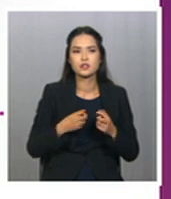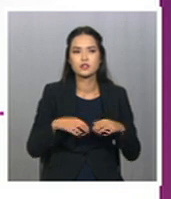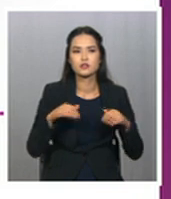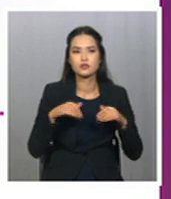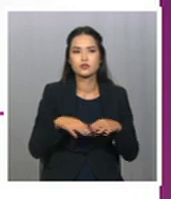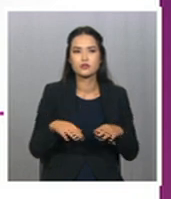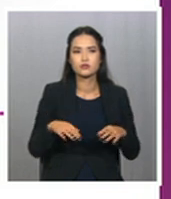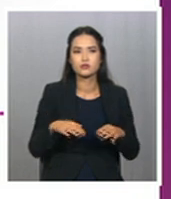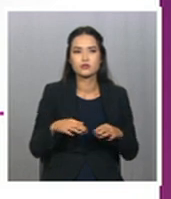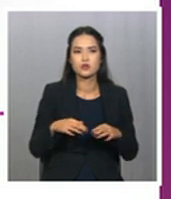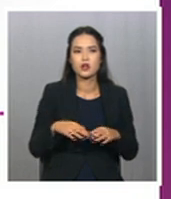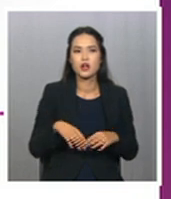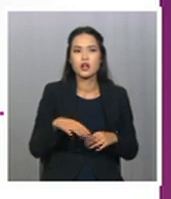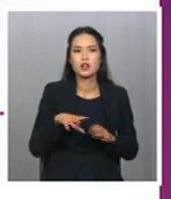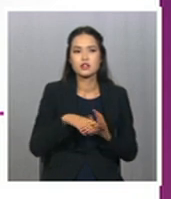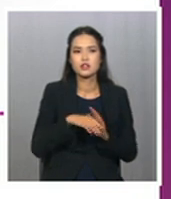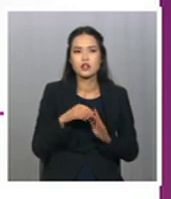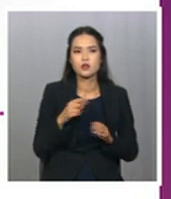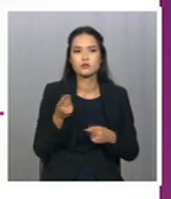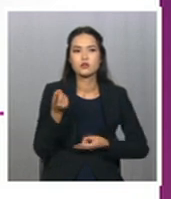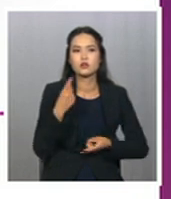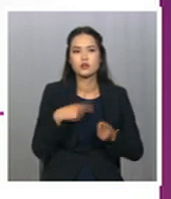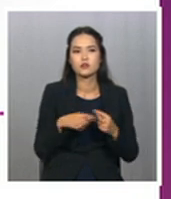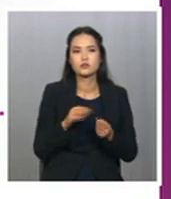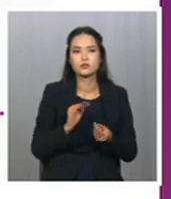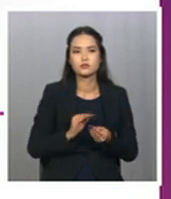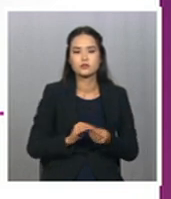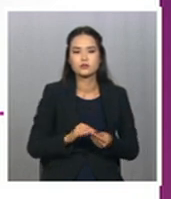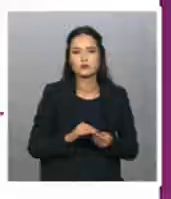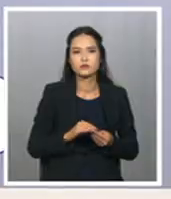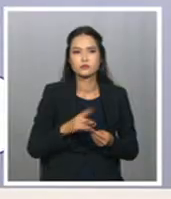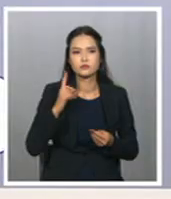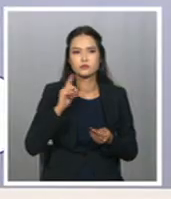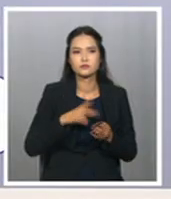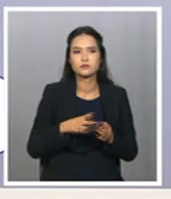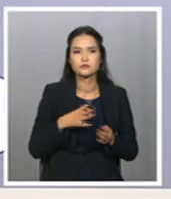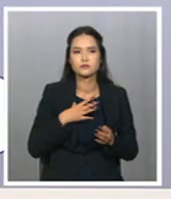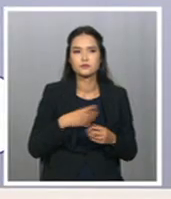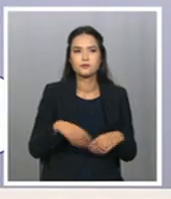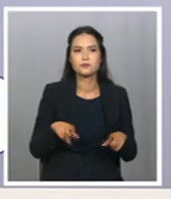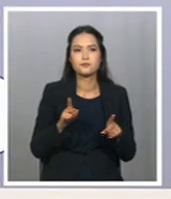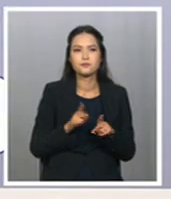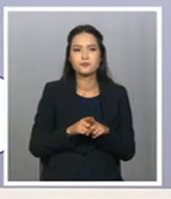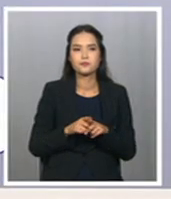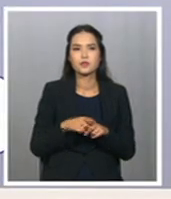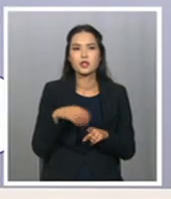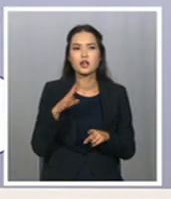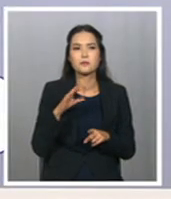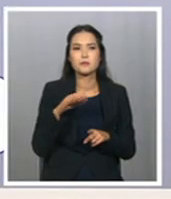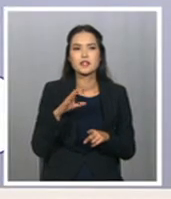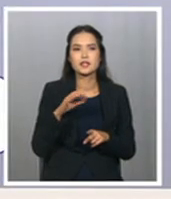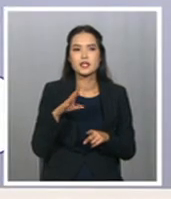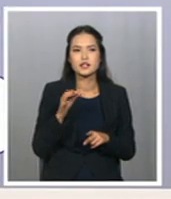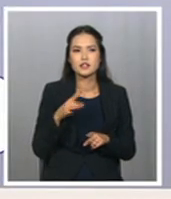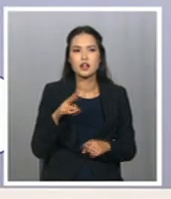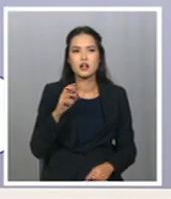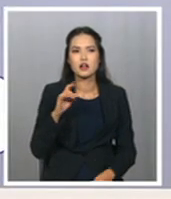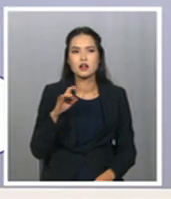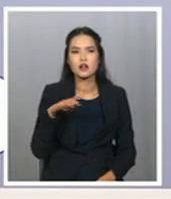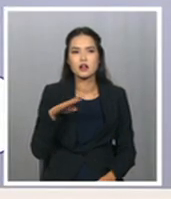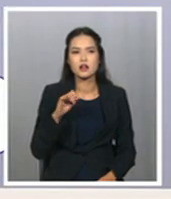жолдары, сайлау жүйесін қайта құру жөніндегі ұсыныстар болды. Бұл Қарқаралы петициясын Қарқаралы қаласына